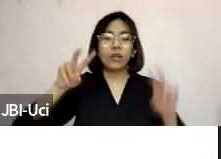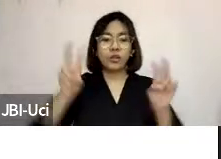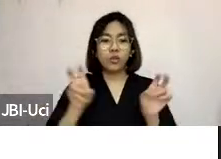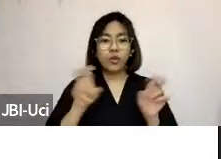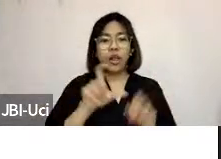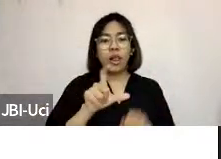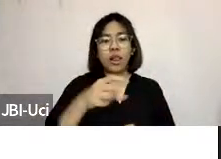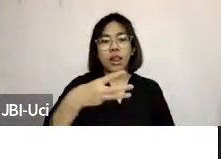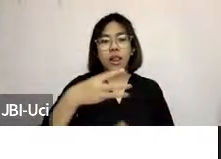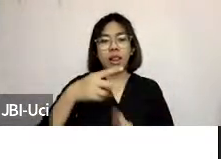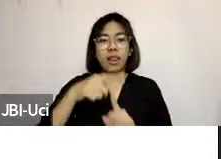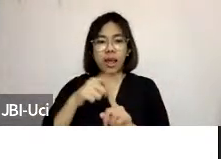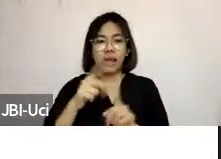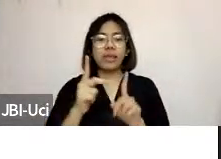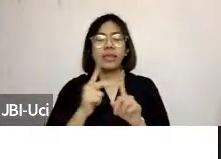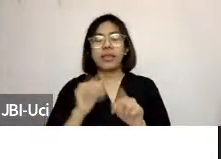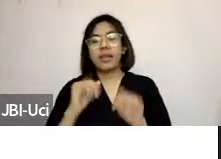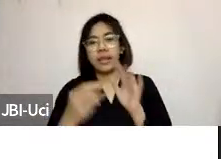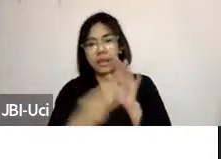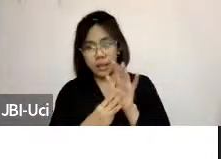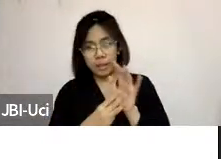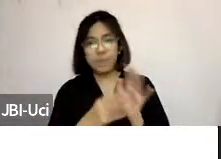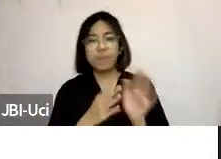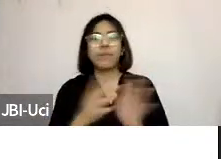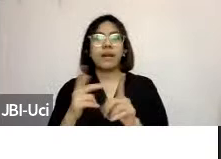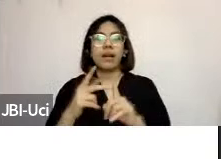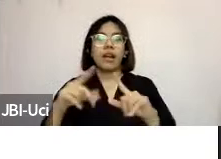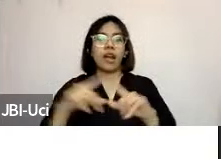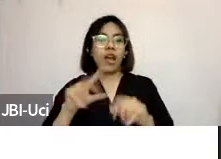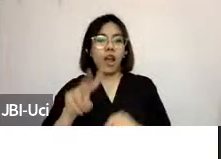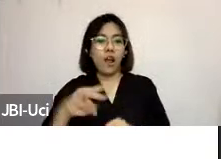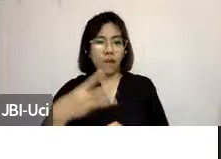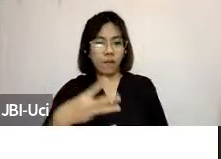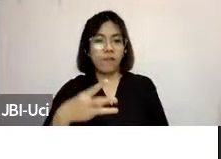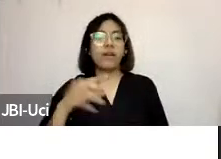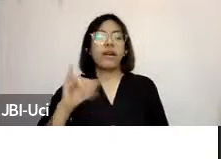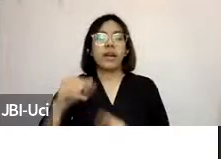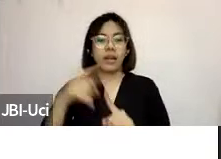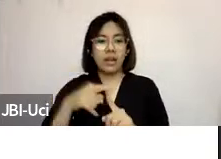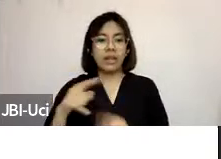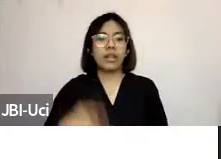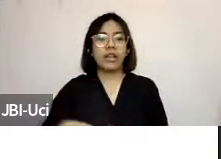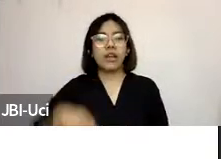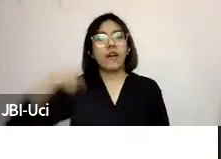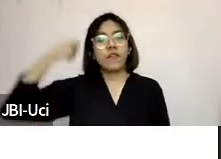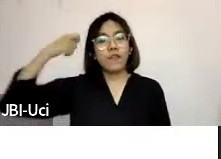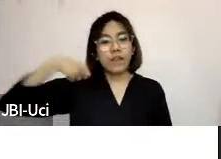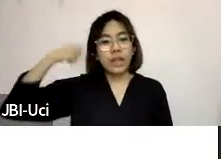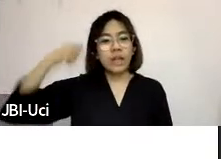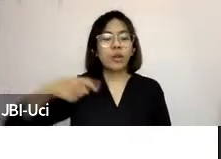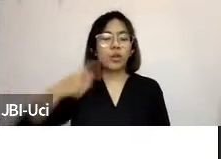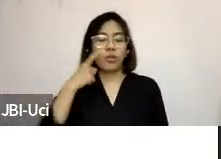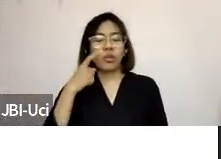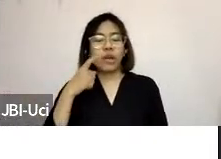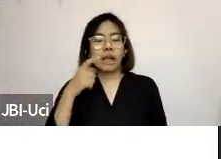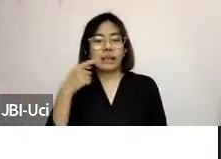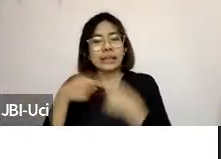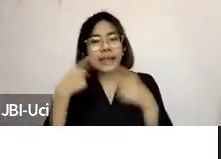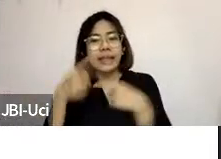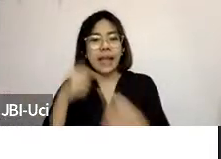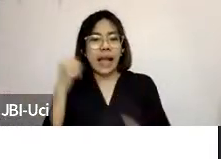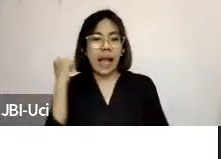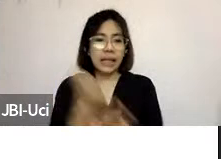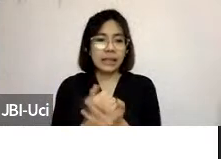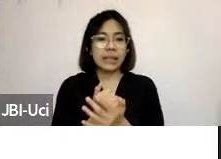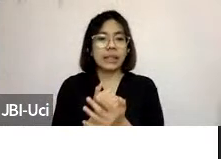pernah sharing soal ini the set tertarik untuk membahasnya lebih jauh ini film tapi kisah nyata jadi saya singkat saja ada